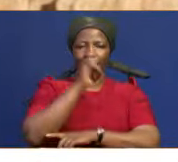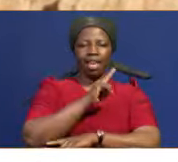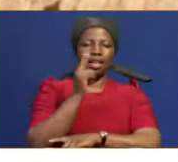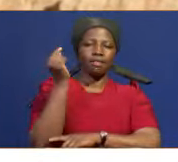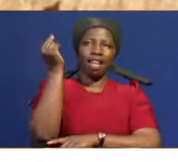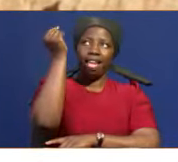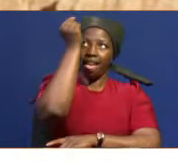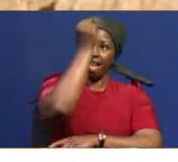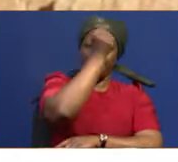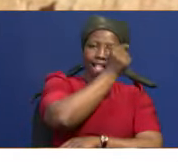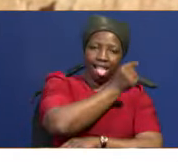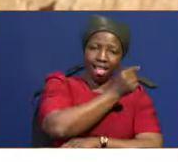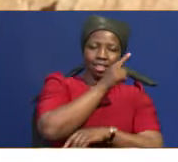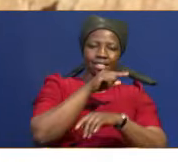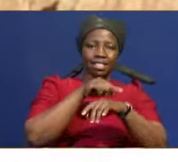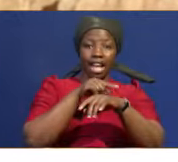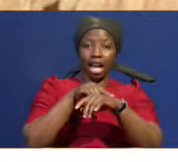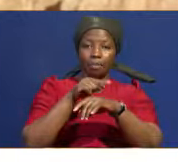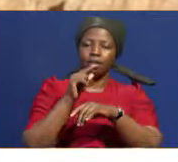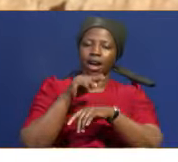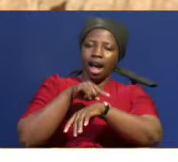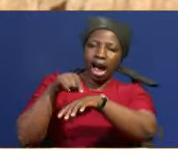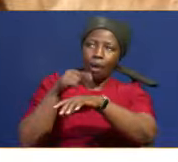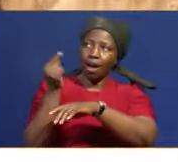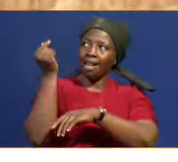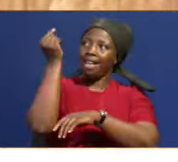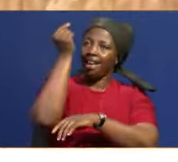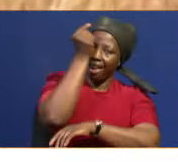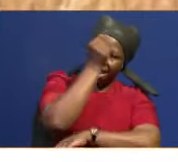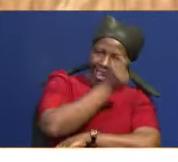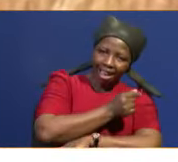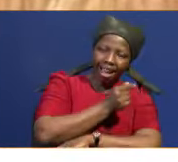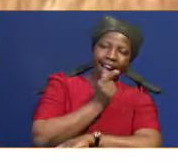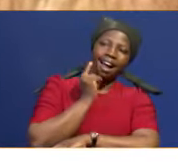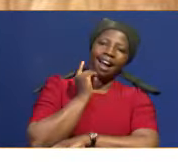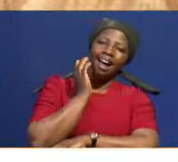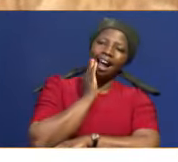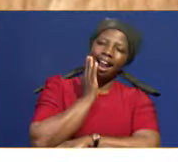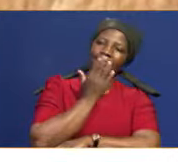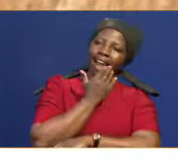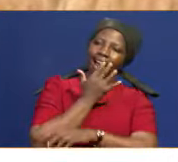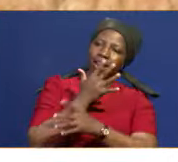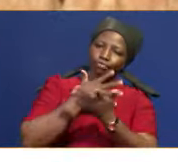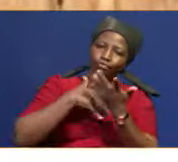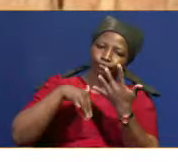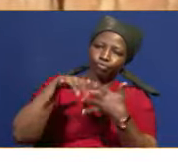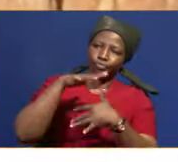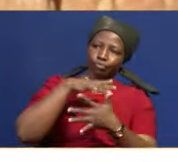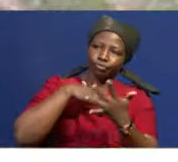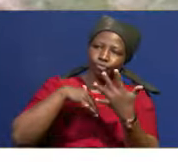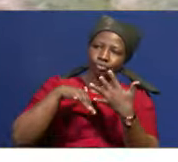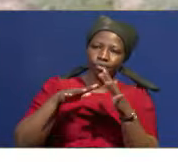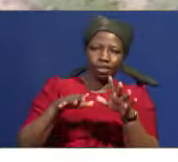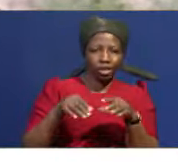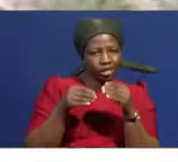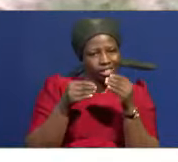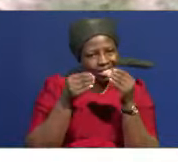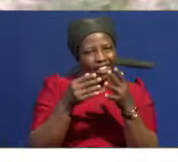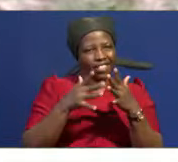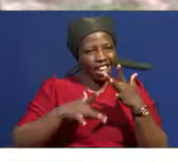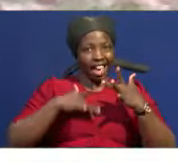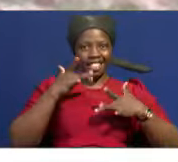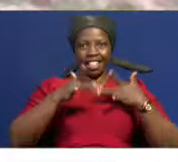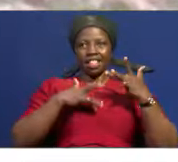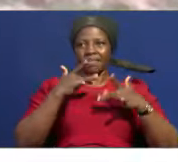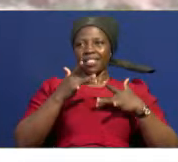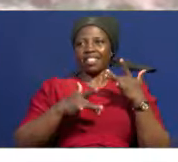Saa zikizidi kusonga, rangi hizi huchanganyika na hivyo kuleta urembo wa kusisimua. Watalii hukumbana na